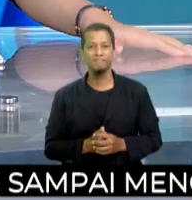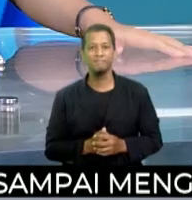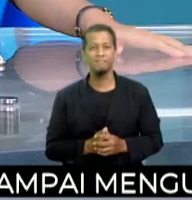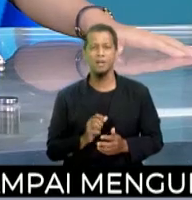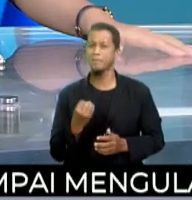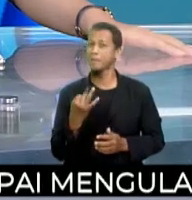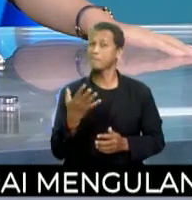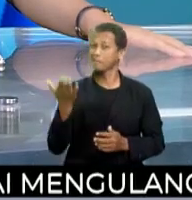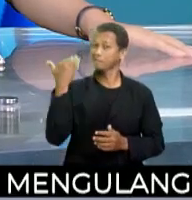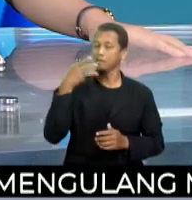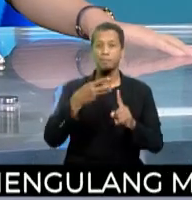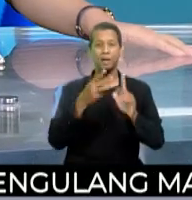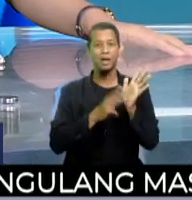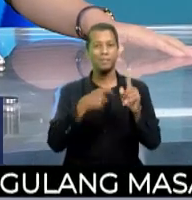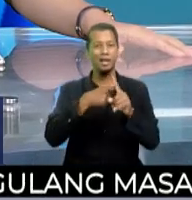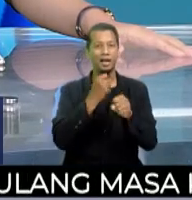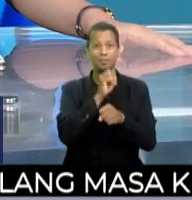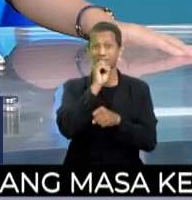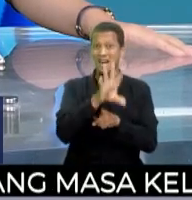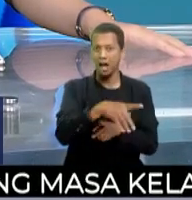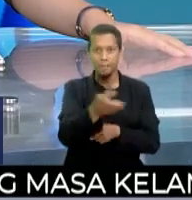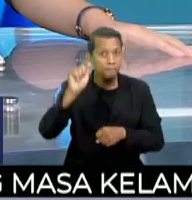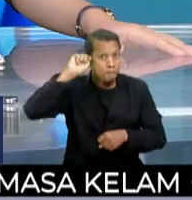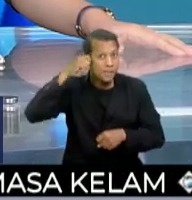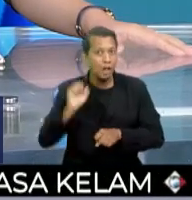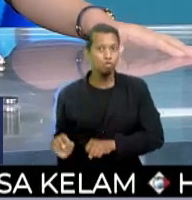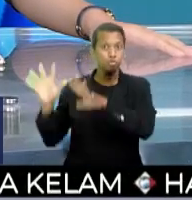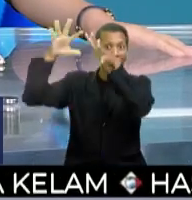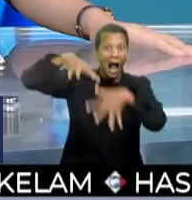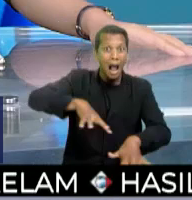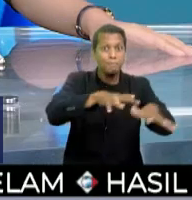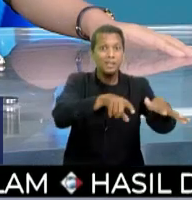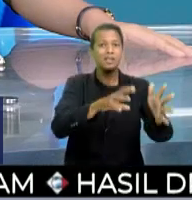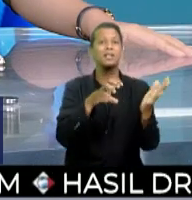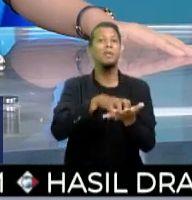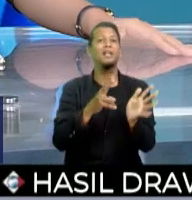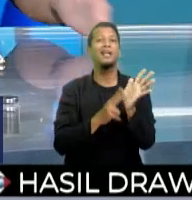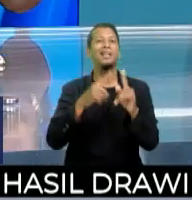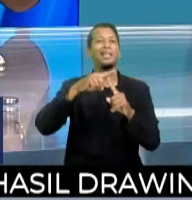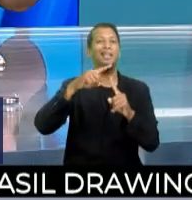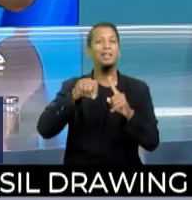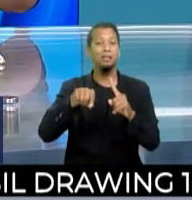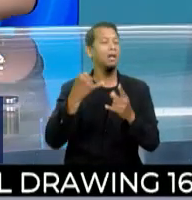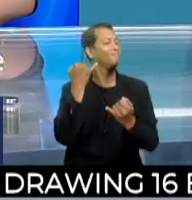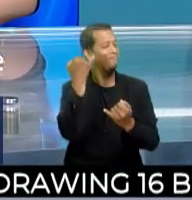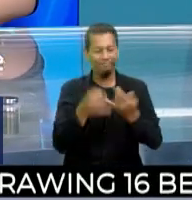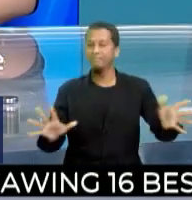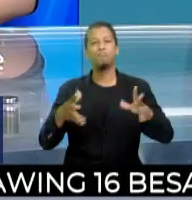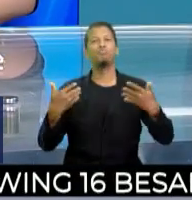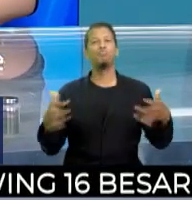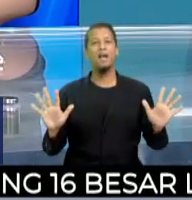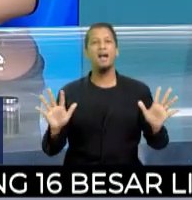Dan pemirsa, beberapa saat lalu BMKG menyatakan peringatan dini tsunami akibat gempa di Nusa Tenggara Timur berakhir untuk